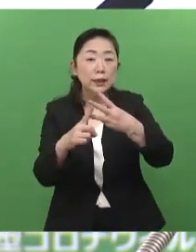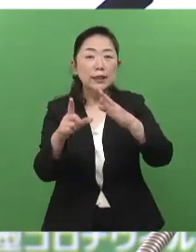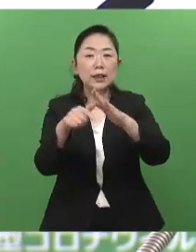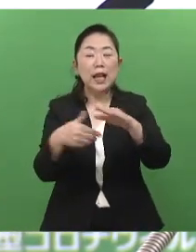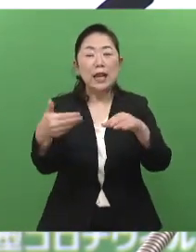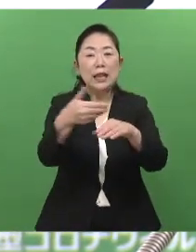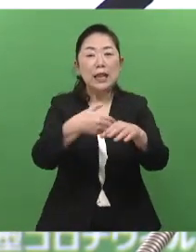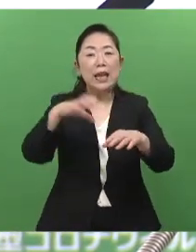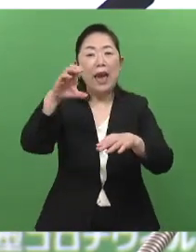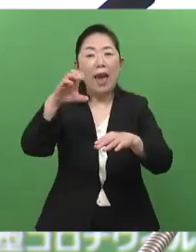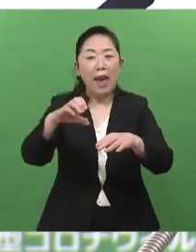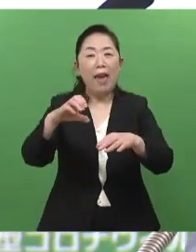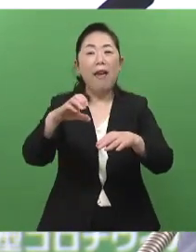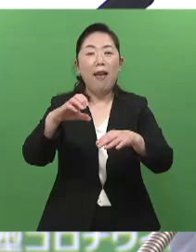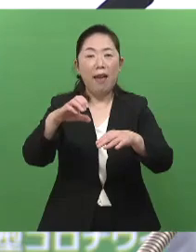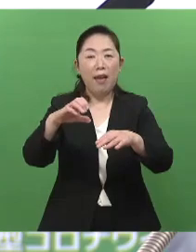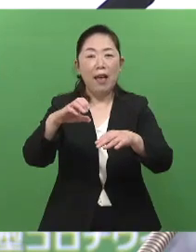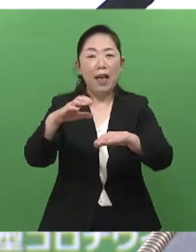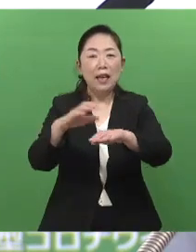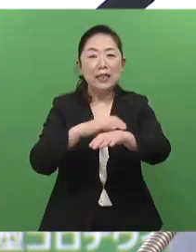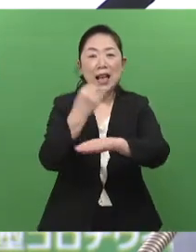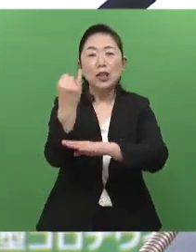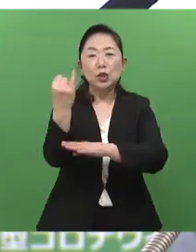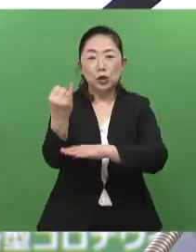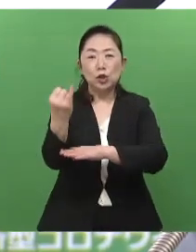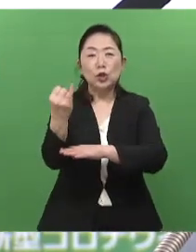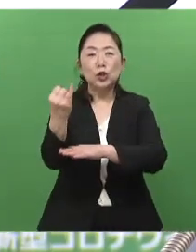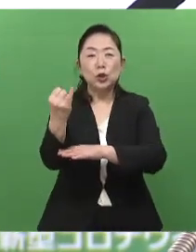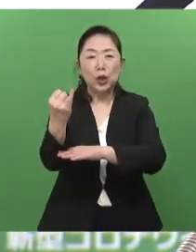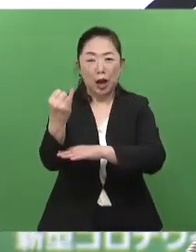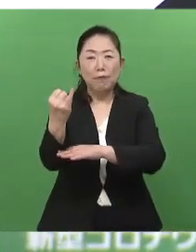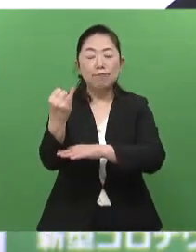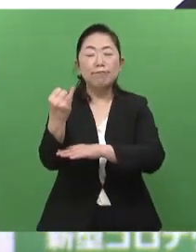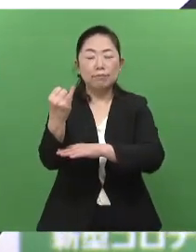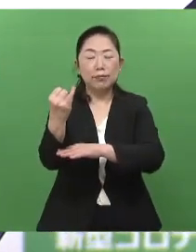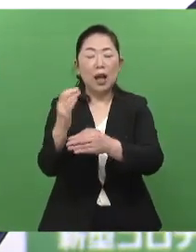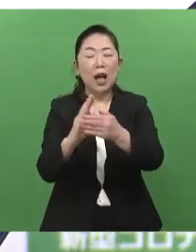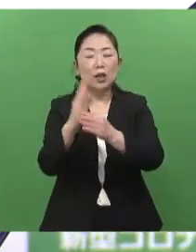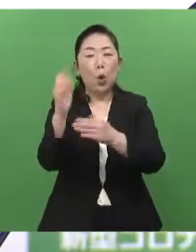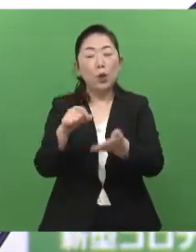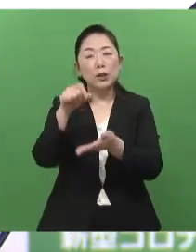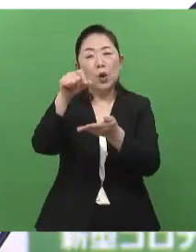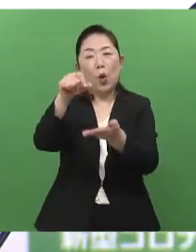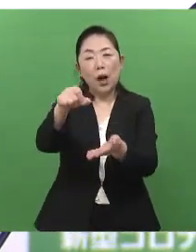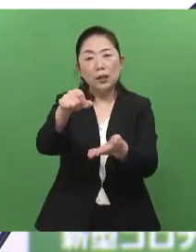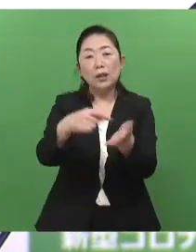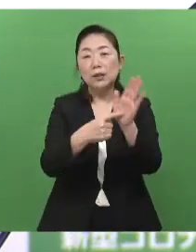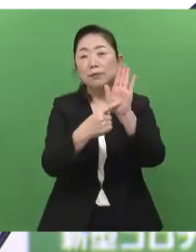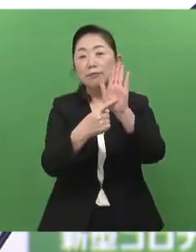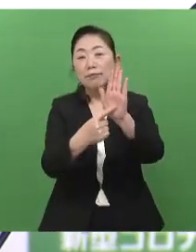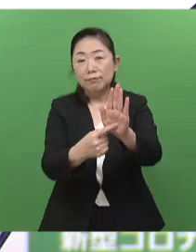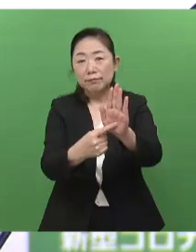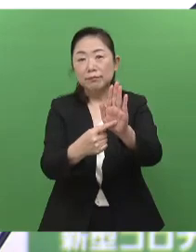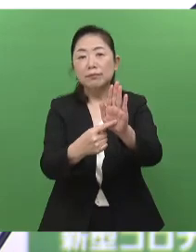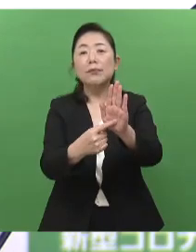さんがですね、トーチをかざすというようなアクションをオン